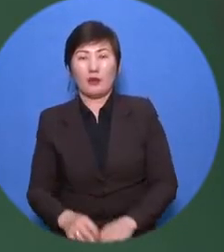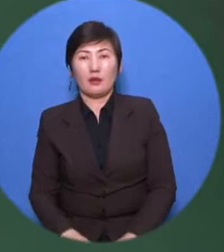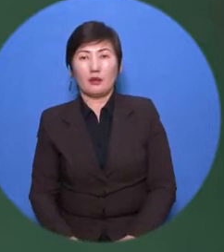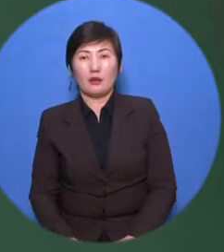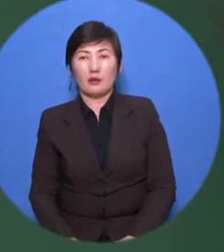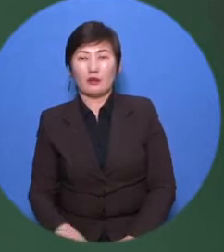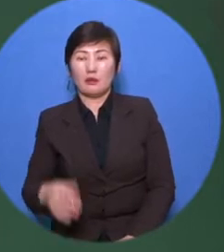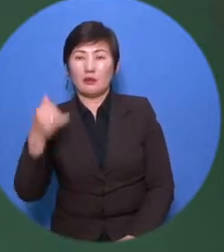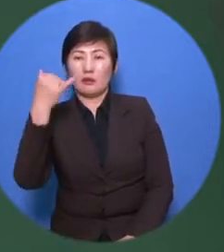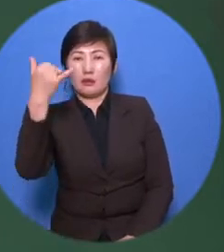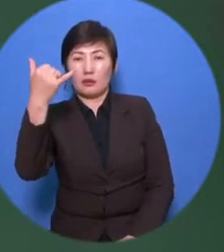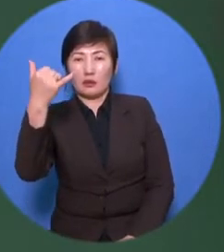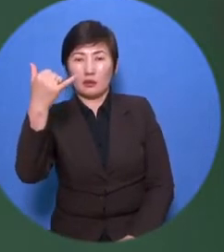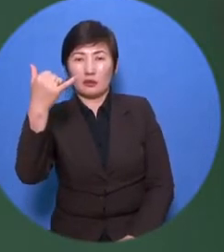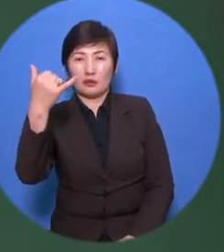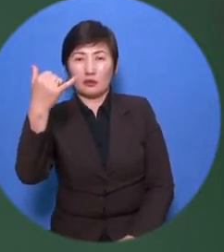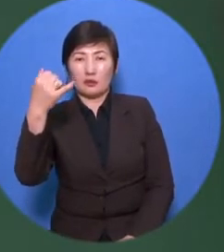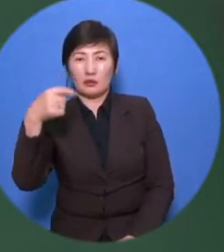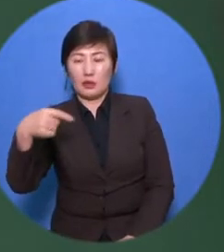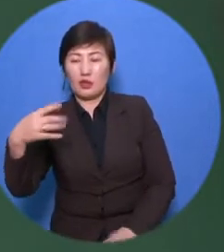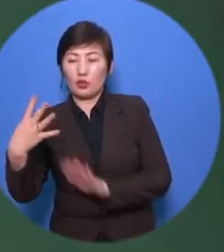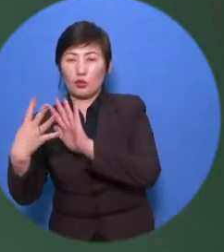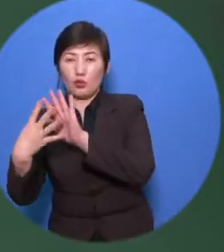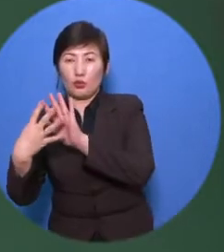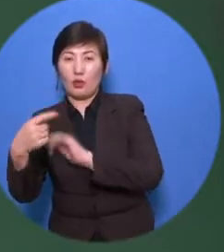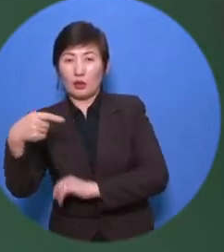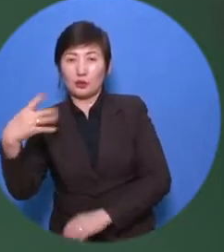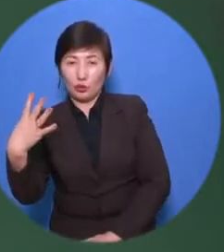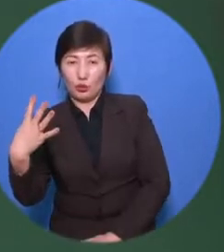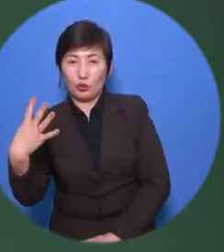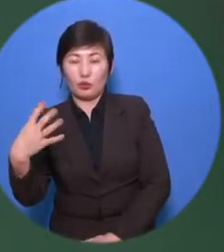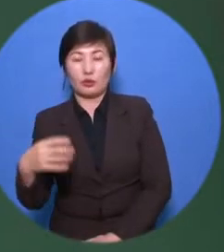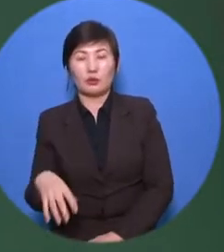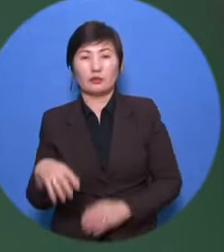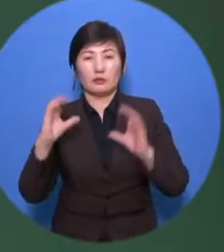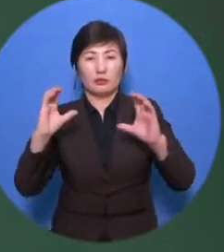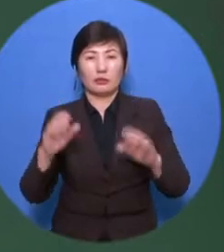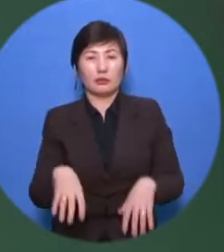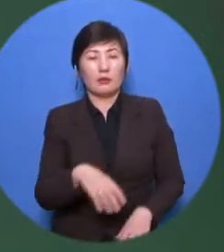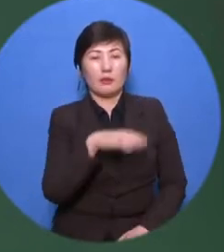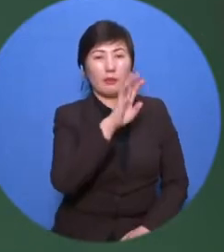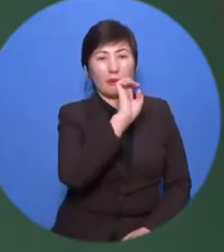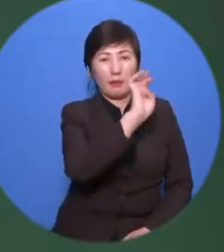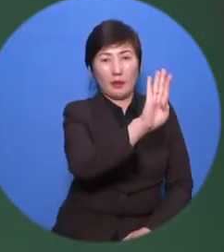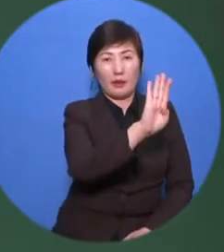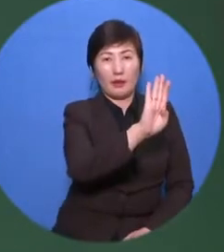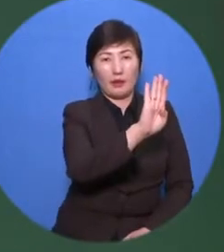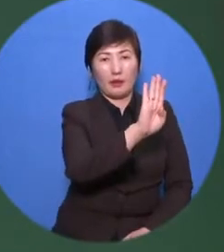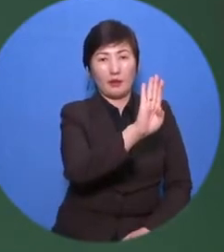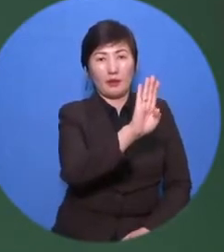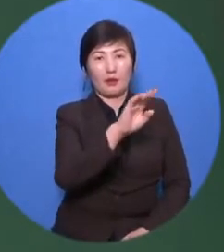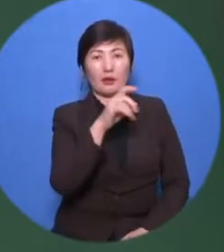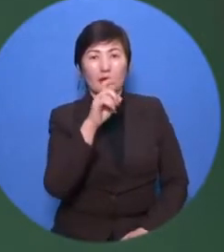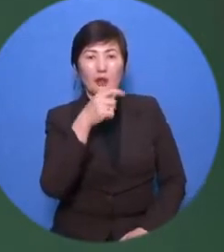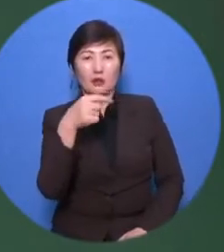А y координат нь хасах 4 байна. За, B цэгийн координатыг харъя. X нь хасах